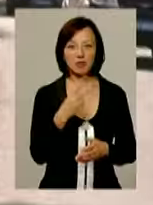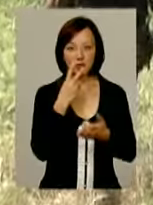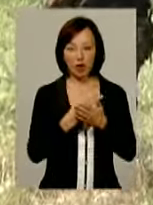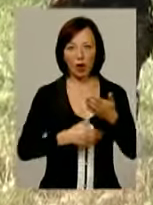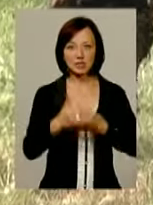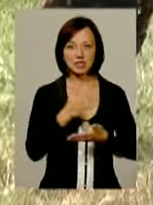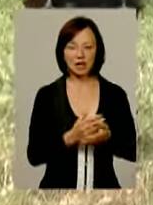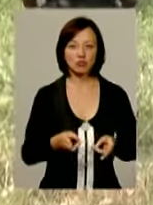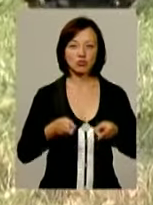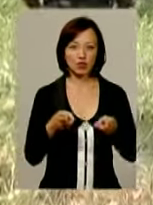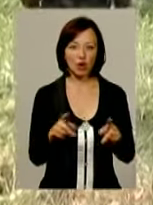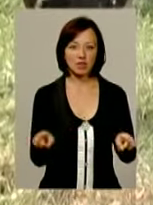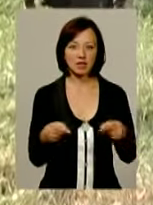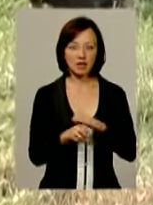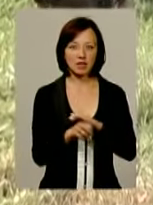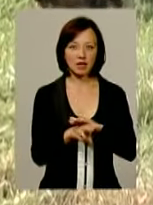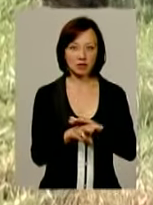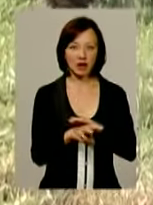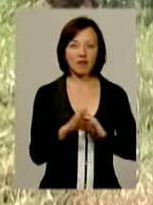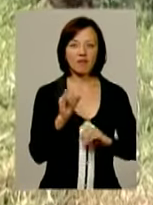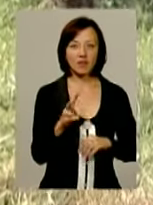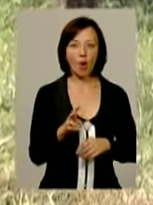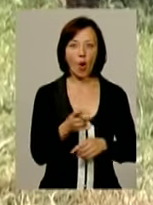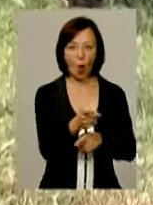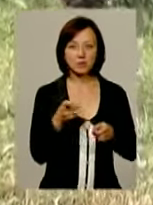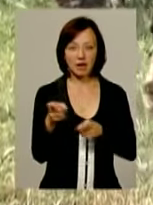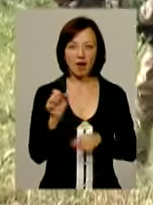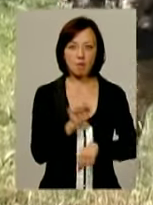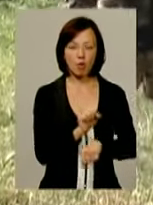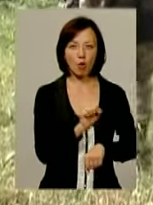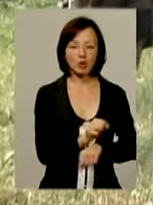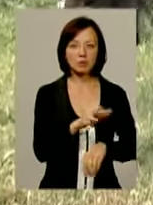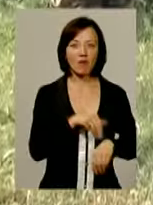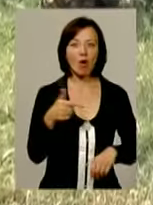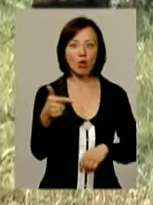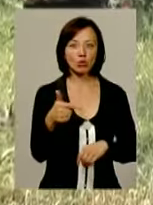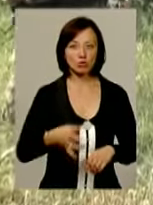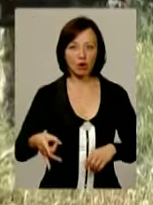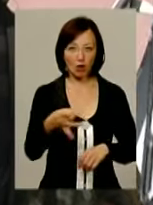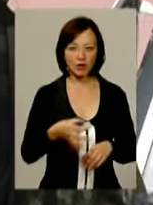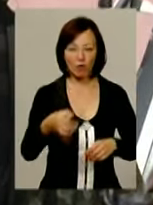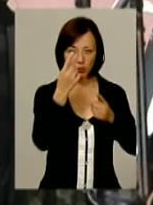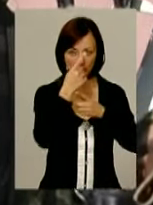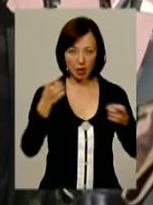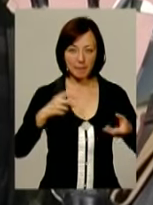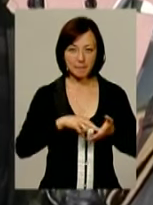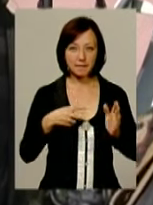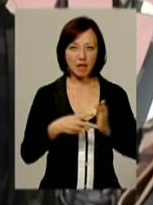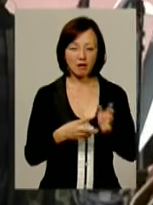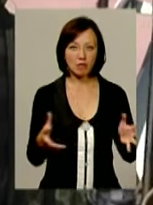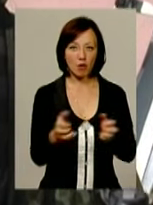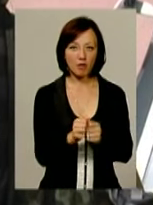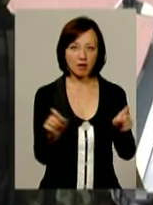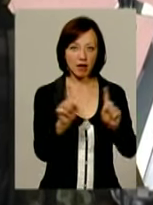останній злочинець та організатор втечі Роман Гадзіна. Він обстріляв блокпост правоохоронців у Городоцькому районі. В області оголосили план перехоплення